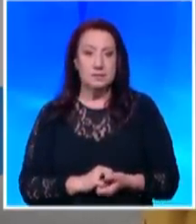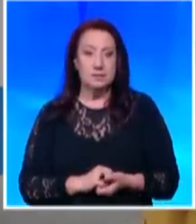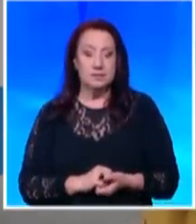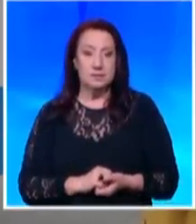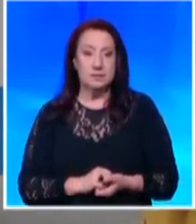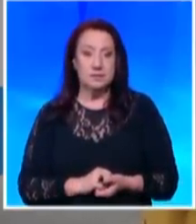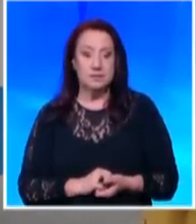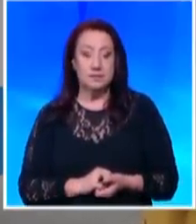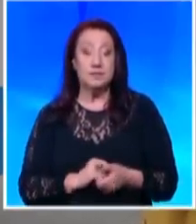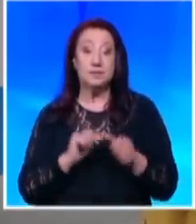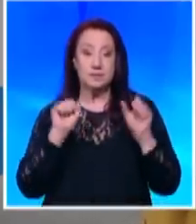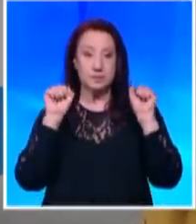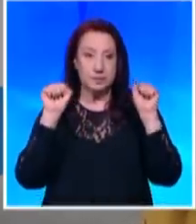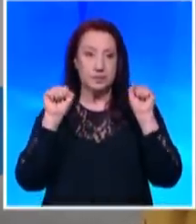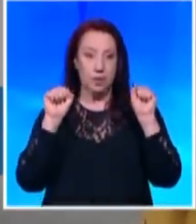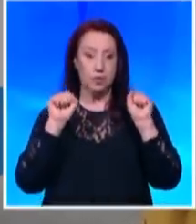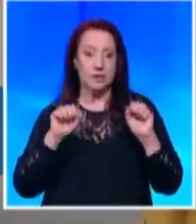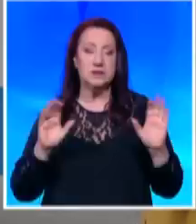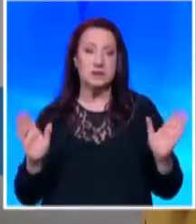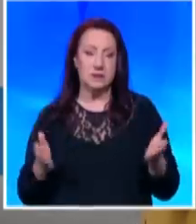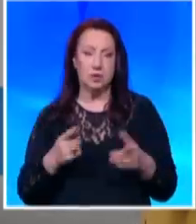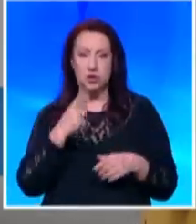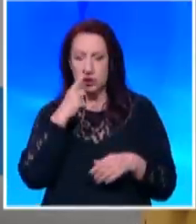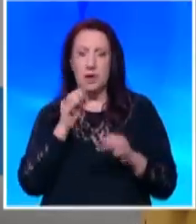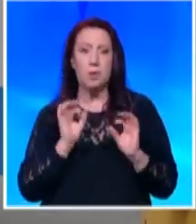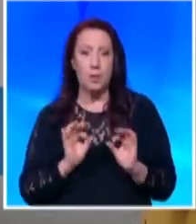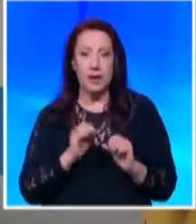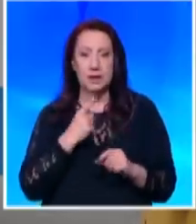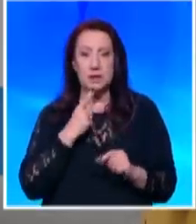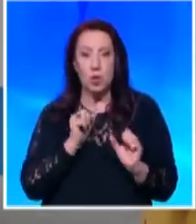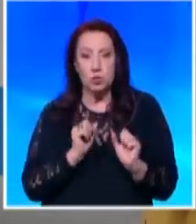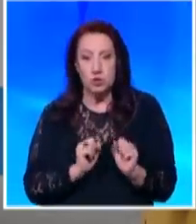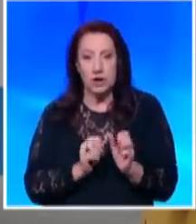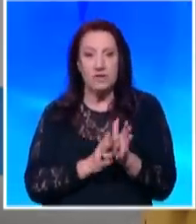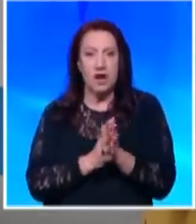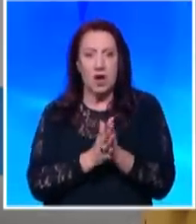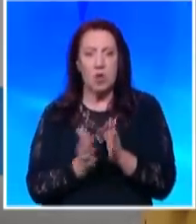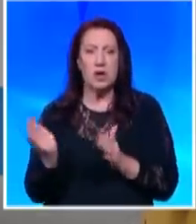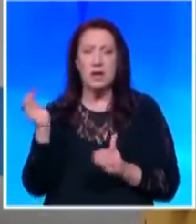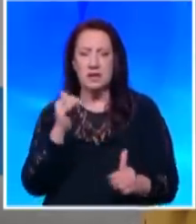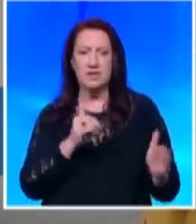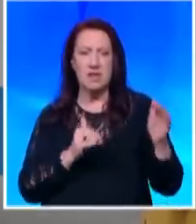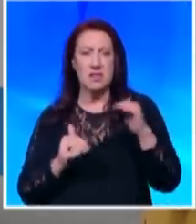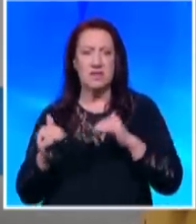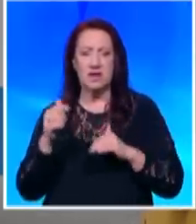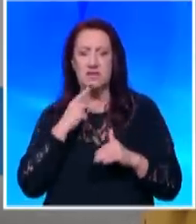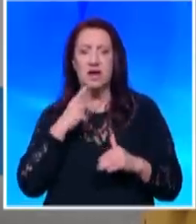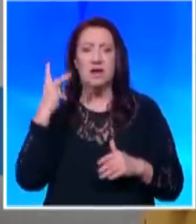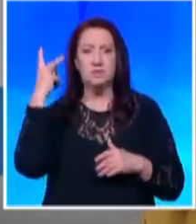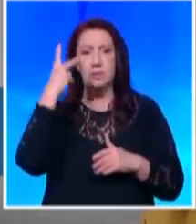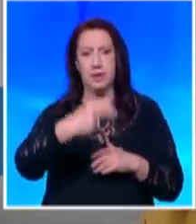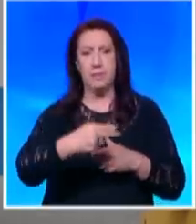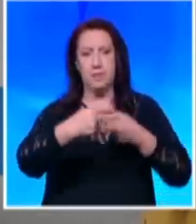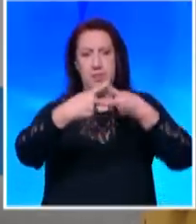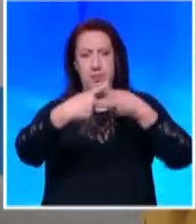И така протестът тук вече започна. Всеки момент се очаква хората, които стават все повече и повече да блокират движението по